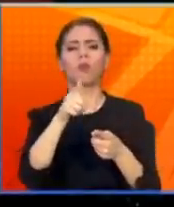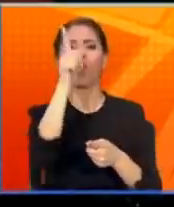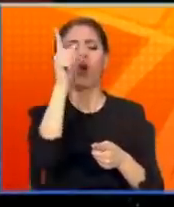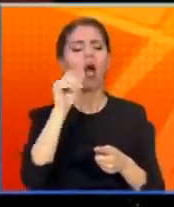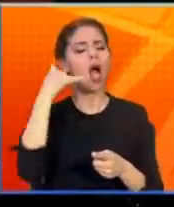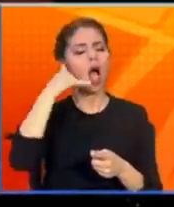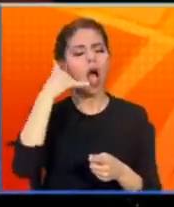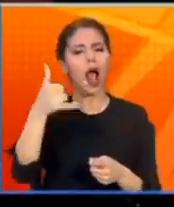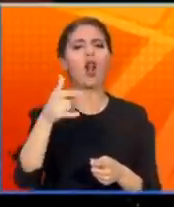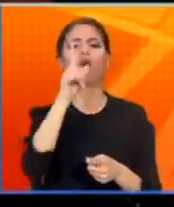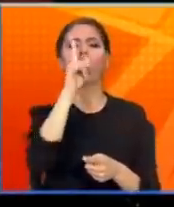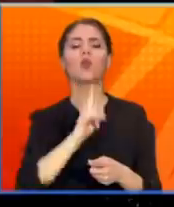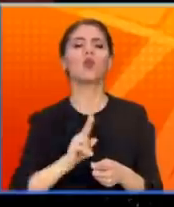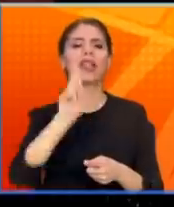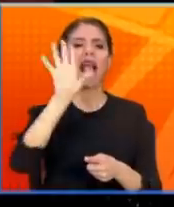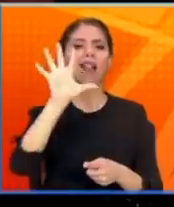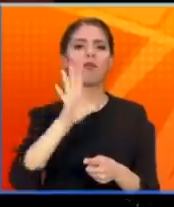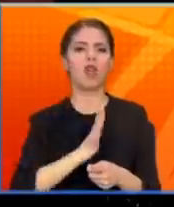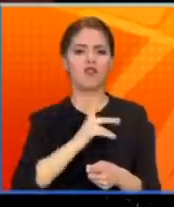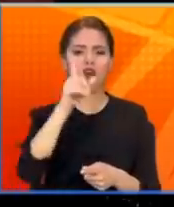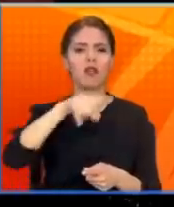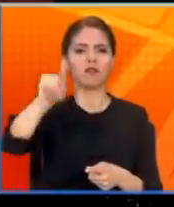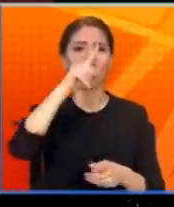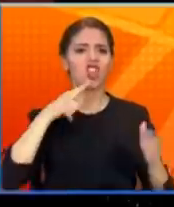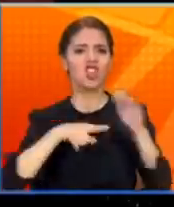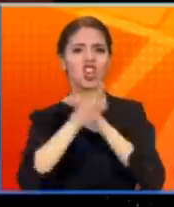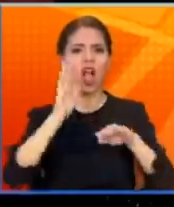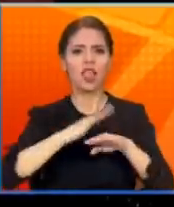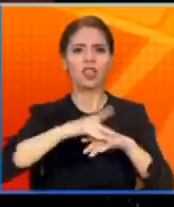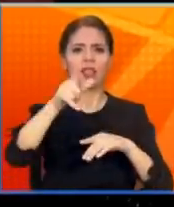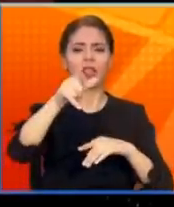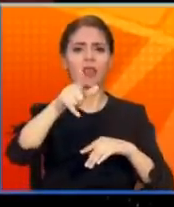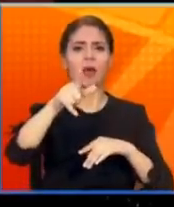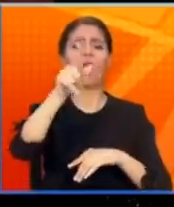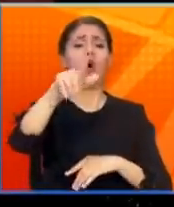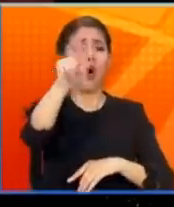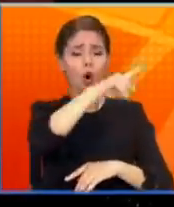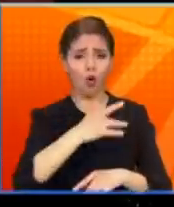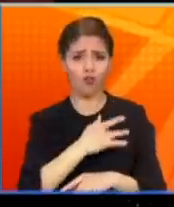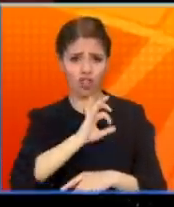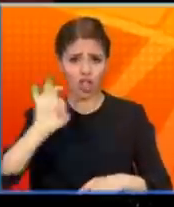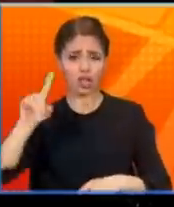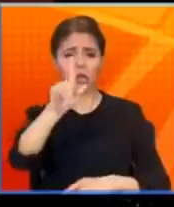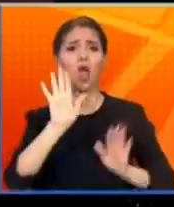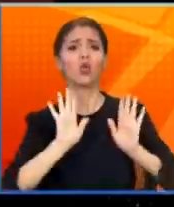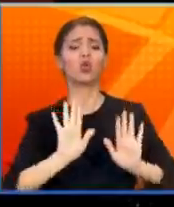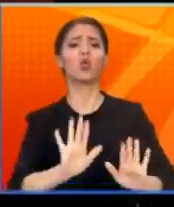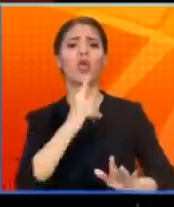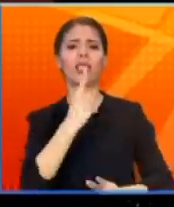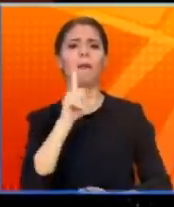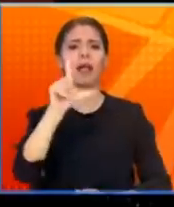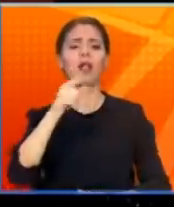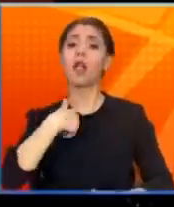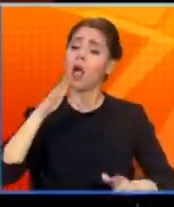Arayın, tekrar edeyim. Alo 175. Arayın, şikayet edin ve gerçekten o vicdansızlara bir dur diyelim. Hatta